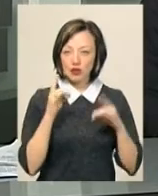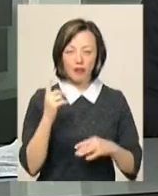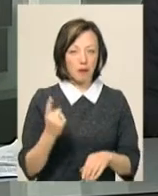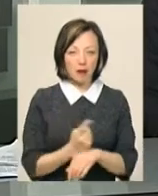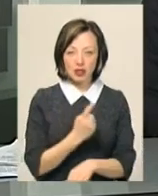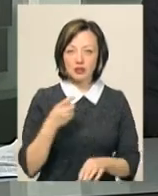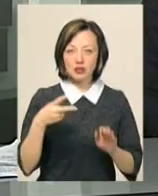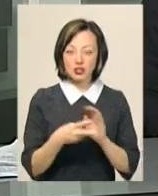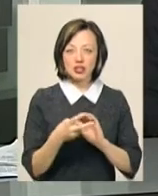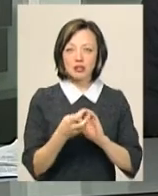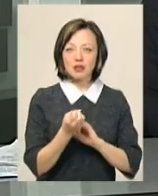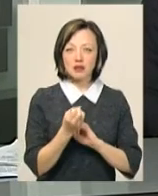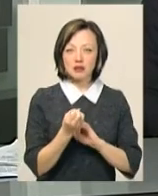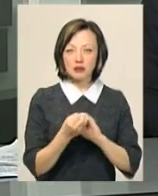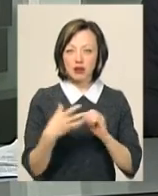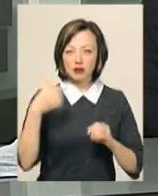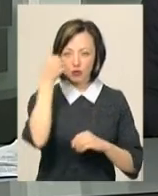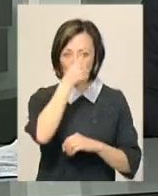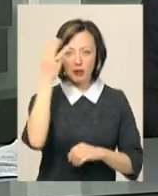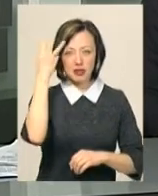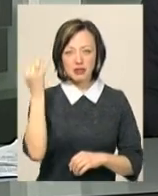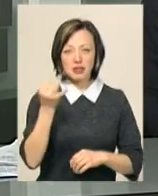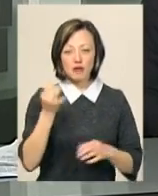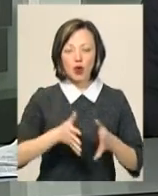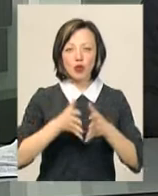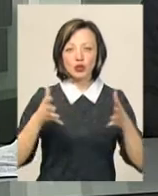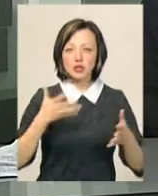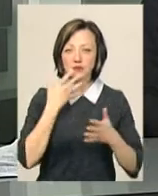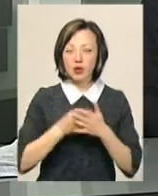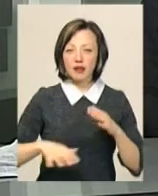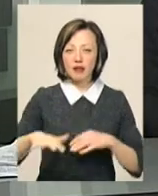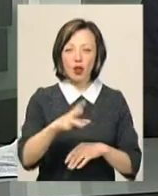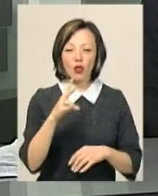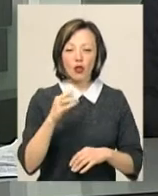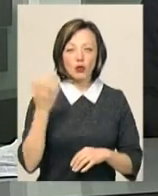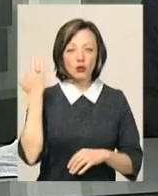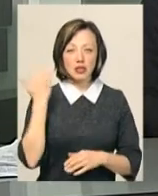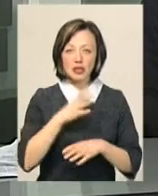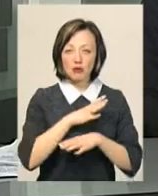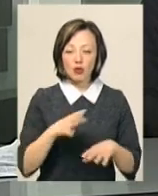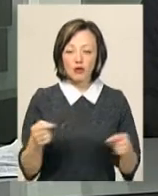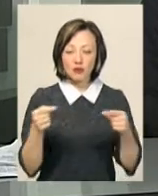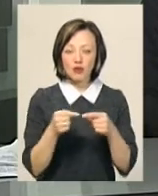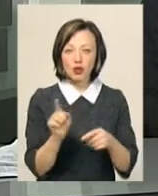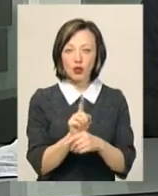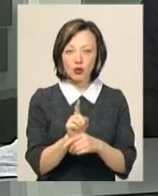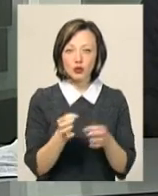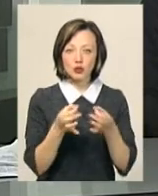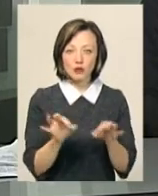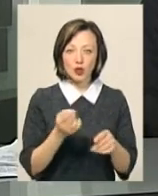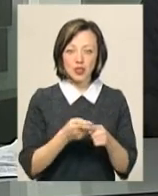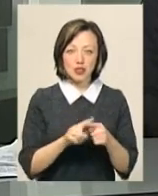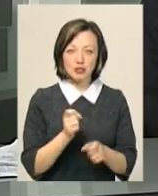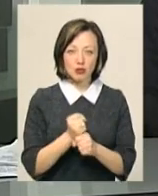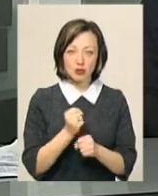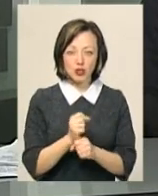2015 році Хмельницький зацікавився можливим розширенням своїх територій. Але тоді не було відповідних нормативів, які б дозволили це